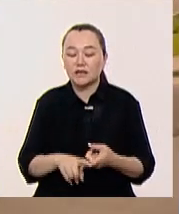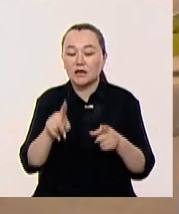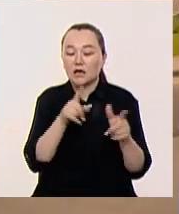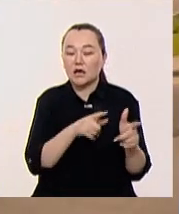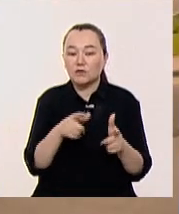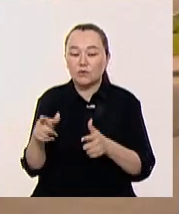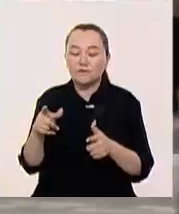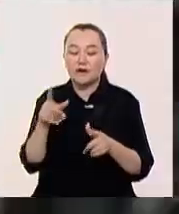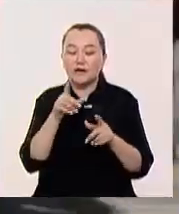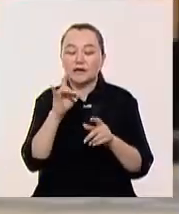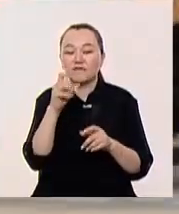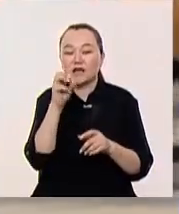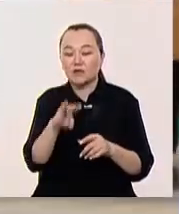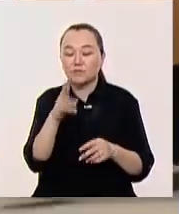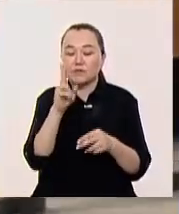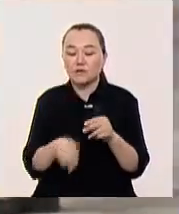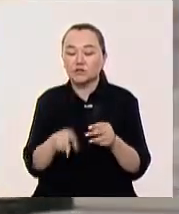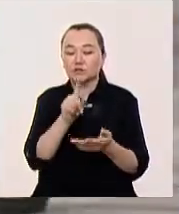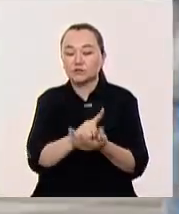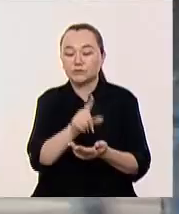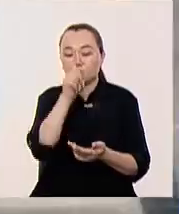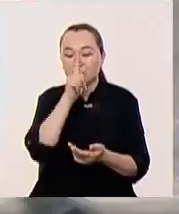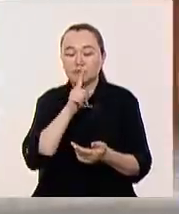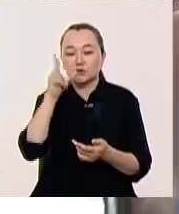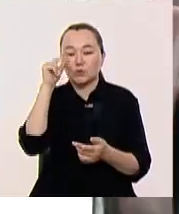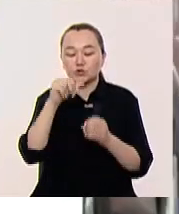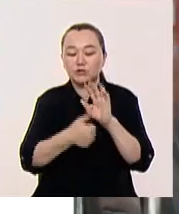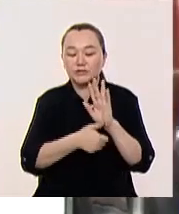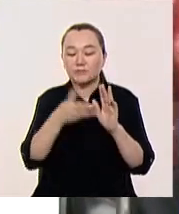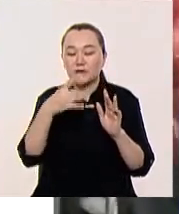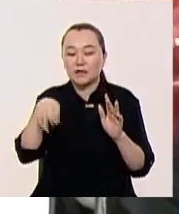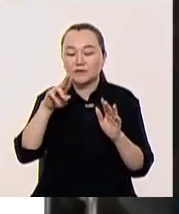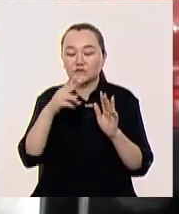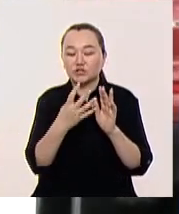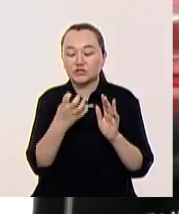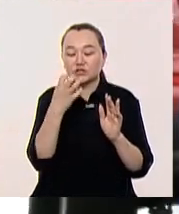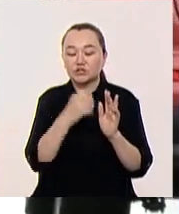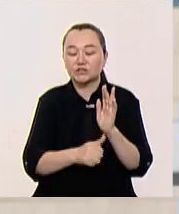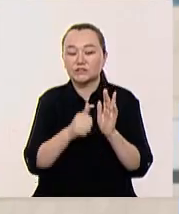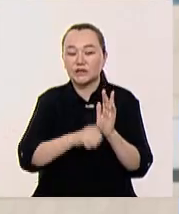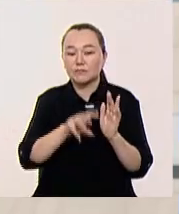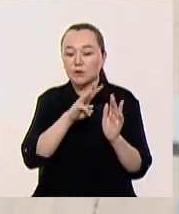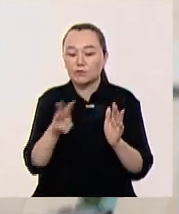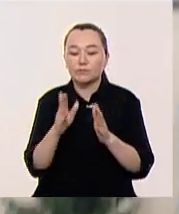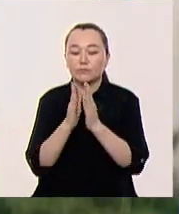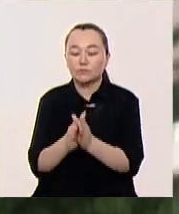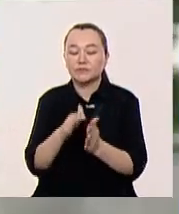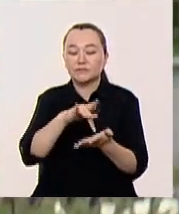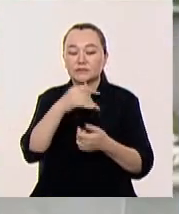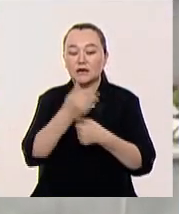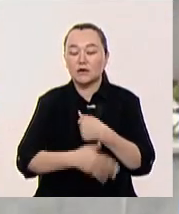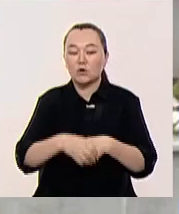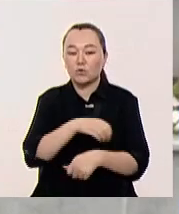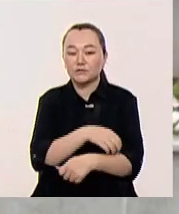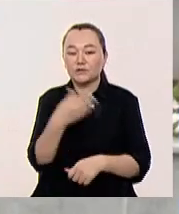Подготовка к референдуму должна завершиться в месячный срок. 16 миллиардов 460 миллионов запросила Центральная избирательная комиссия на